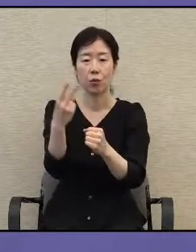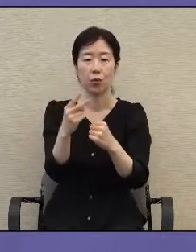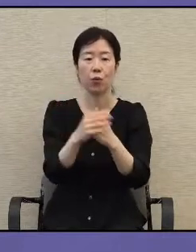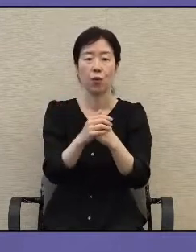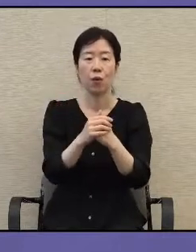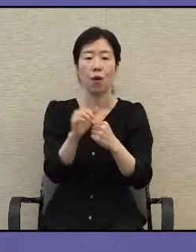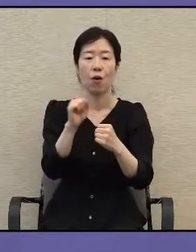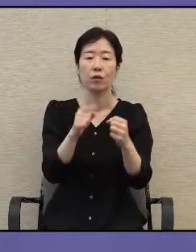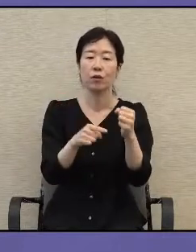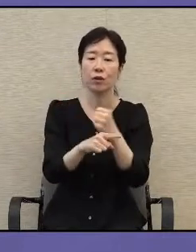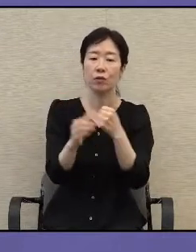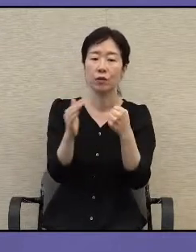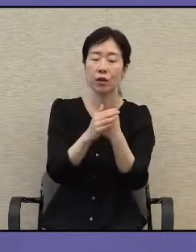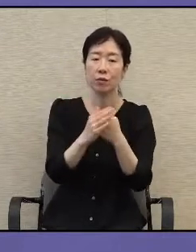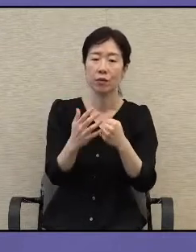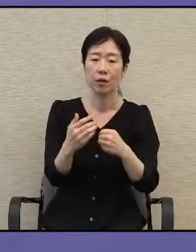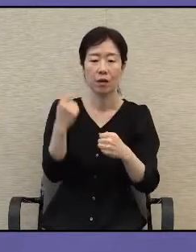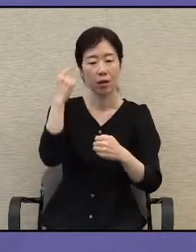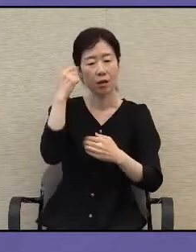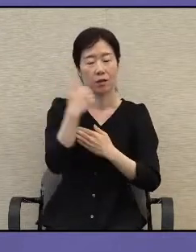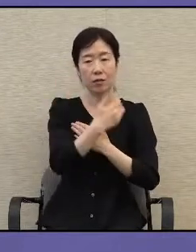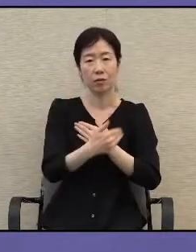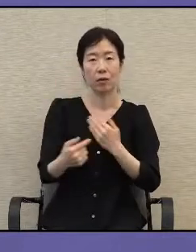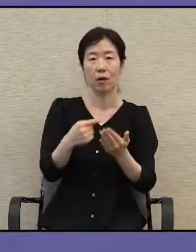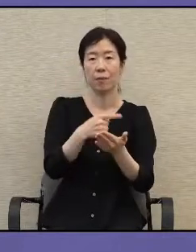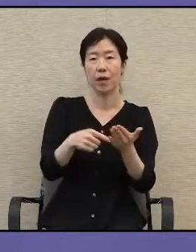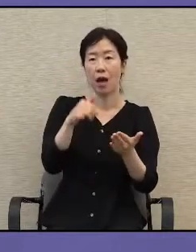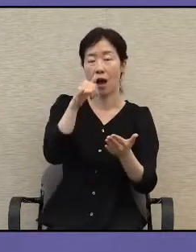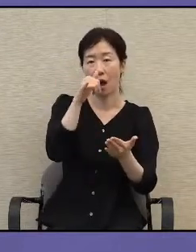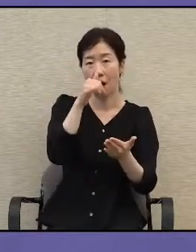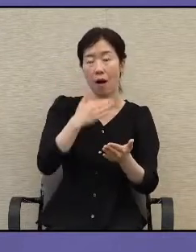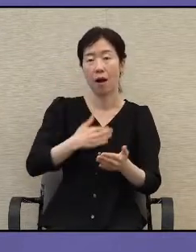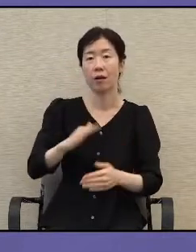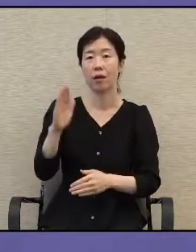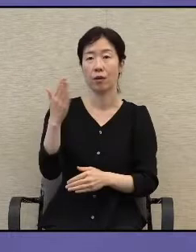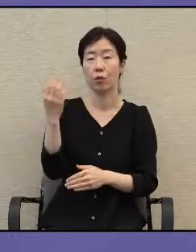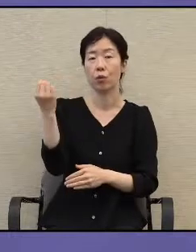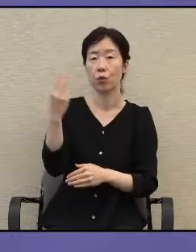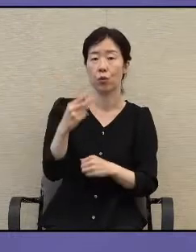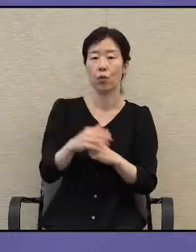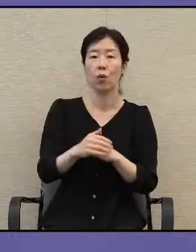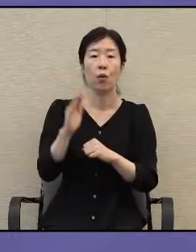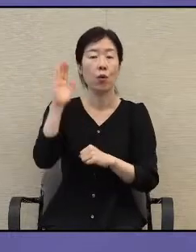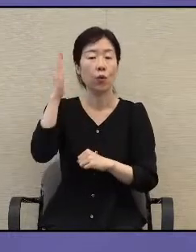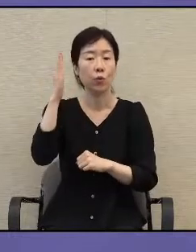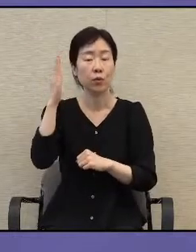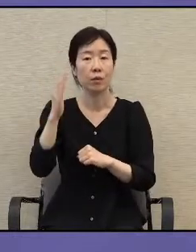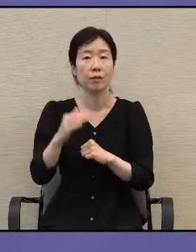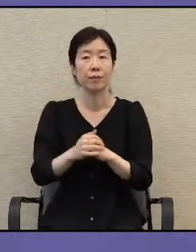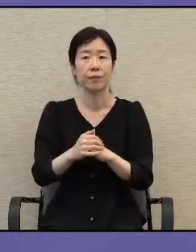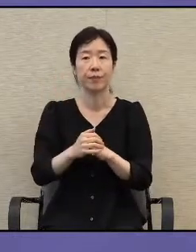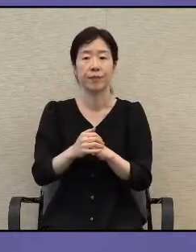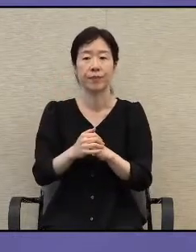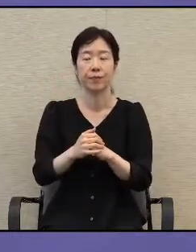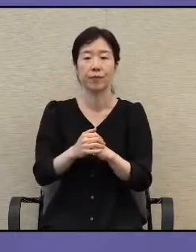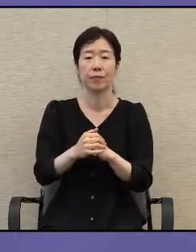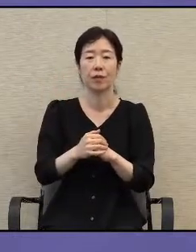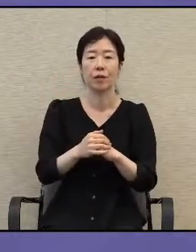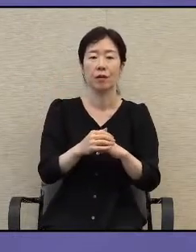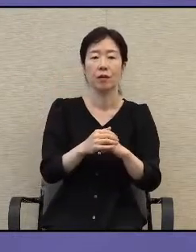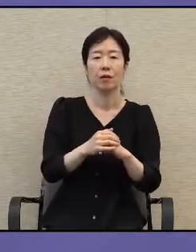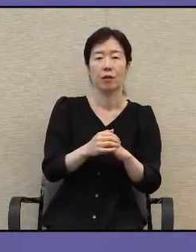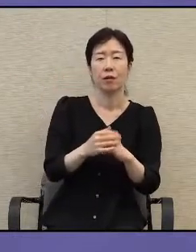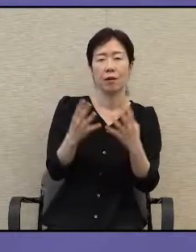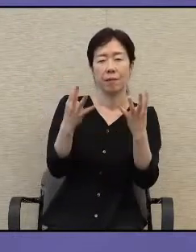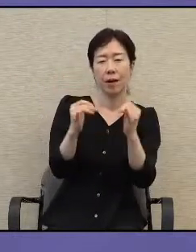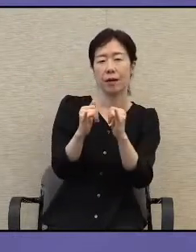주고 있다는 것을 확인할 수 있었고요. 특히 생애주기상, 청장년층이 정신질환의 초발 연령대인데 가장